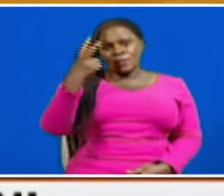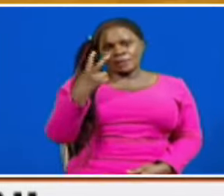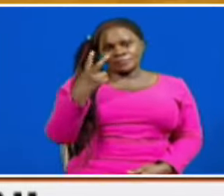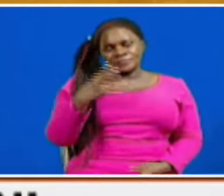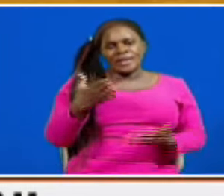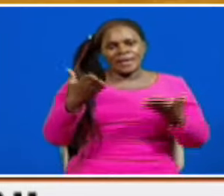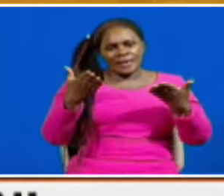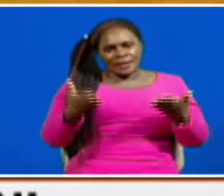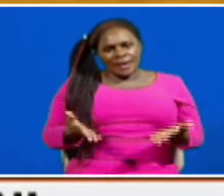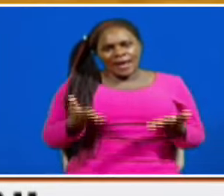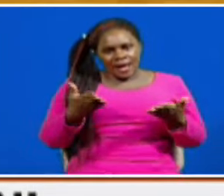taarifa hi ya ziara ya